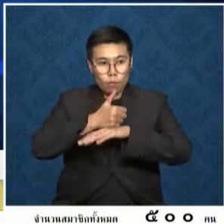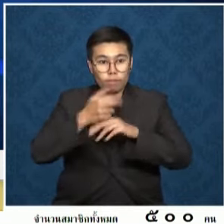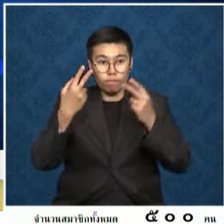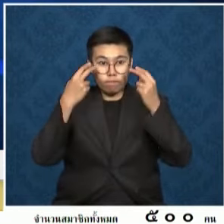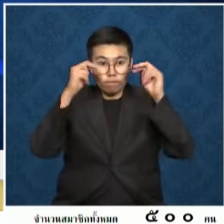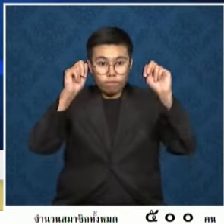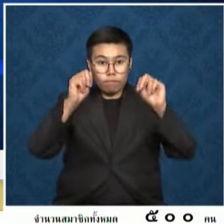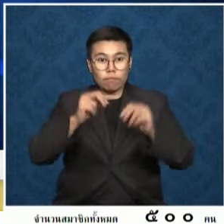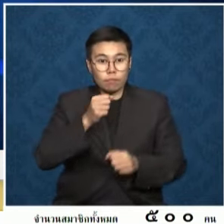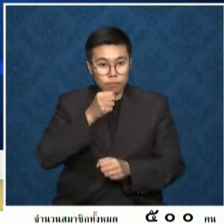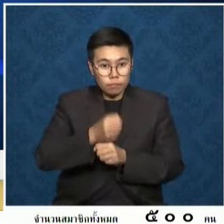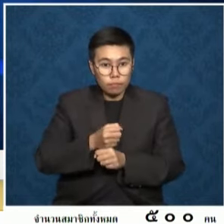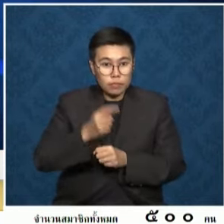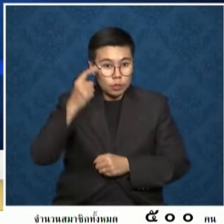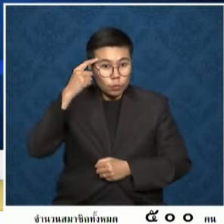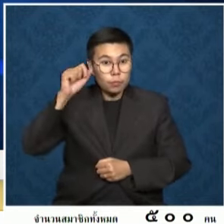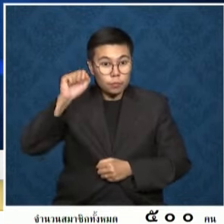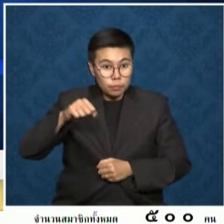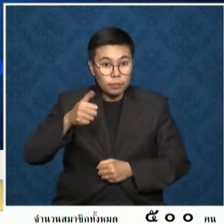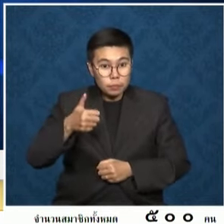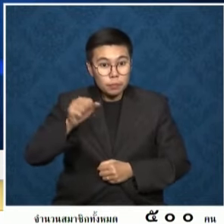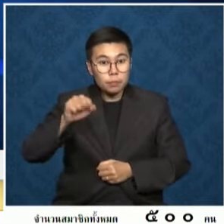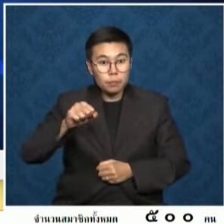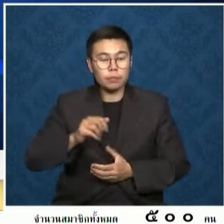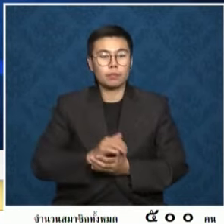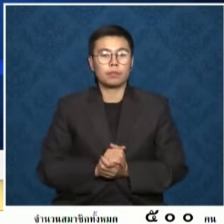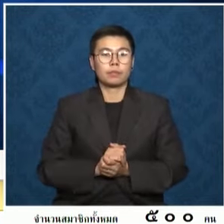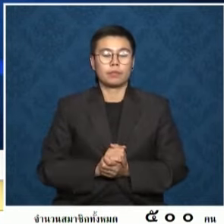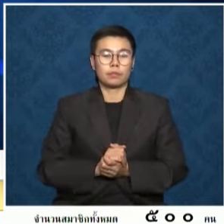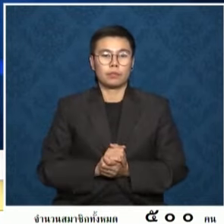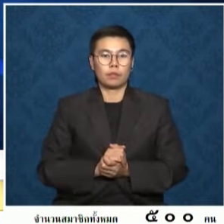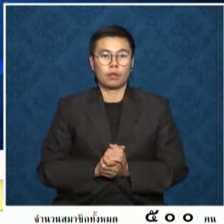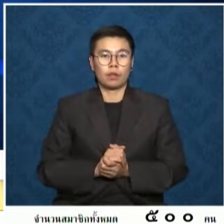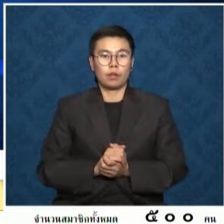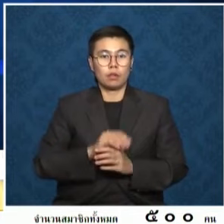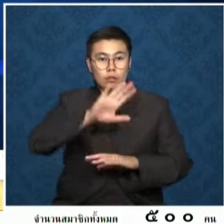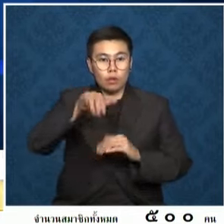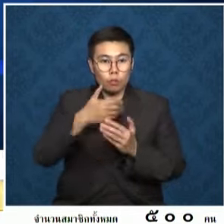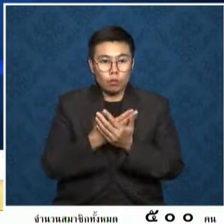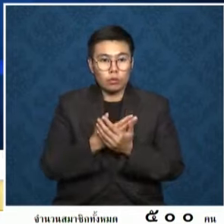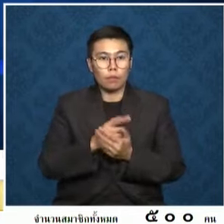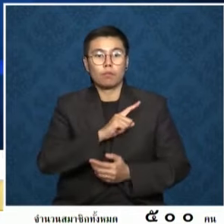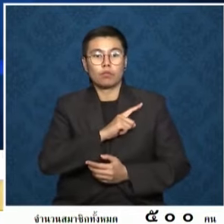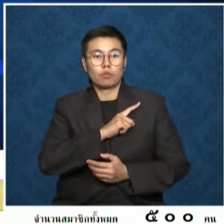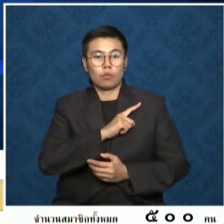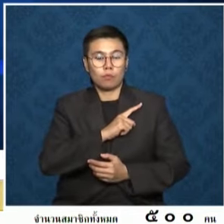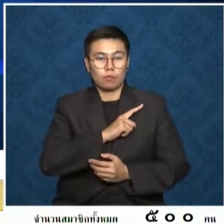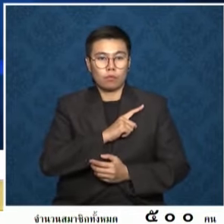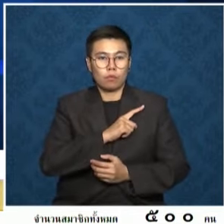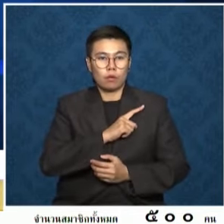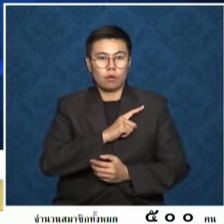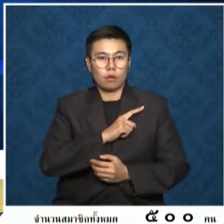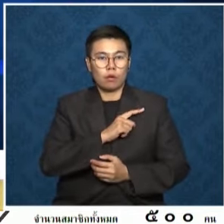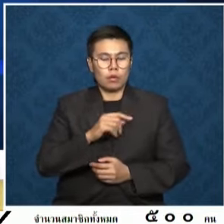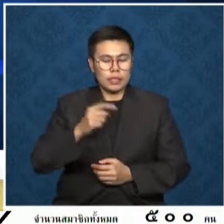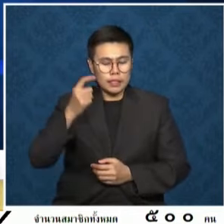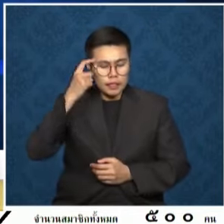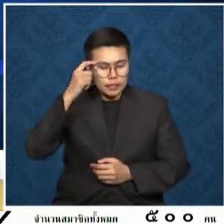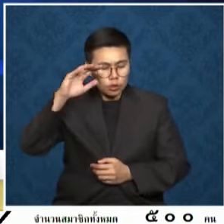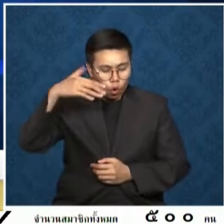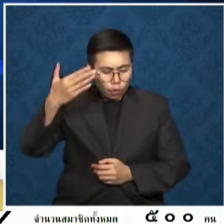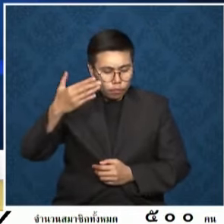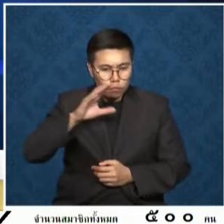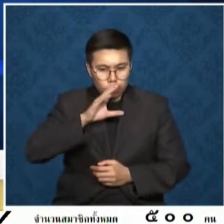งๆหรอครับผมอยากให้พวกท่านทั้งหลายที่กำลังทำหน้าที่ที่สำคัญก่อนพูดอะไรลองถามตัว